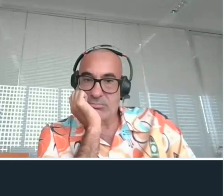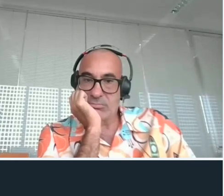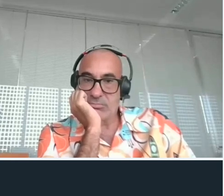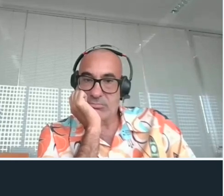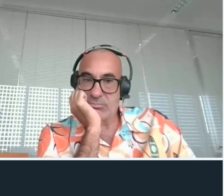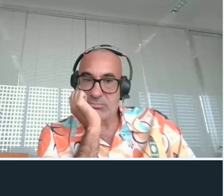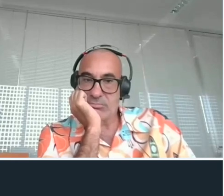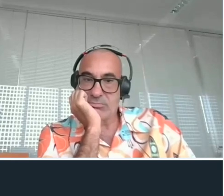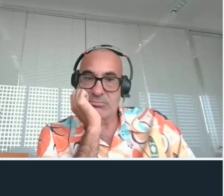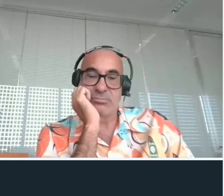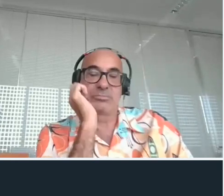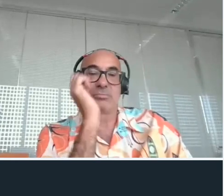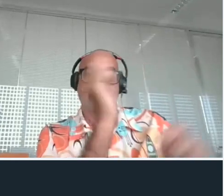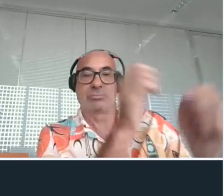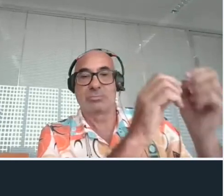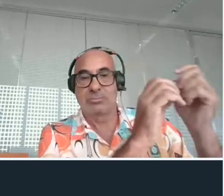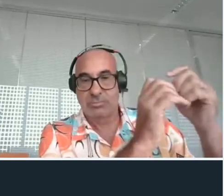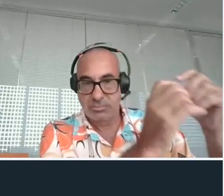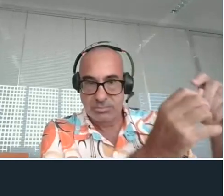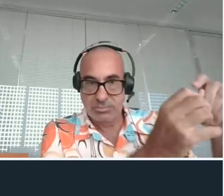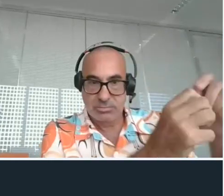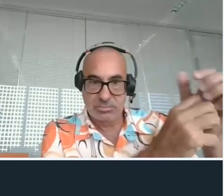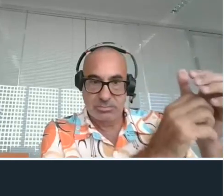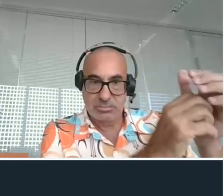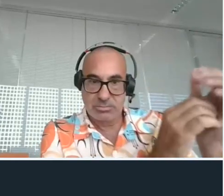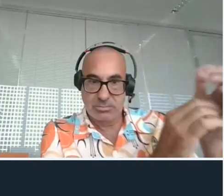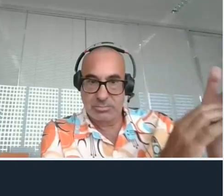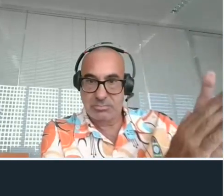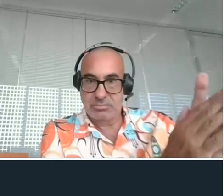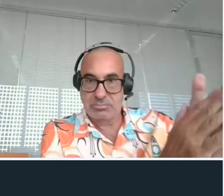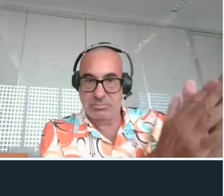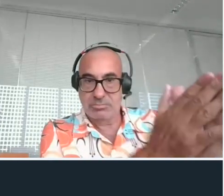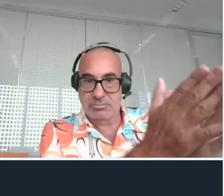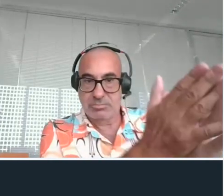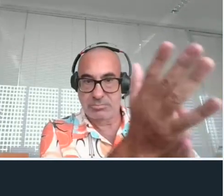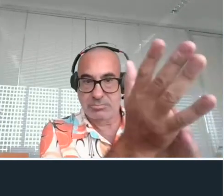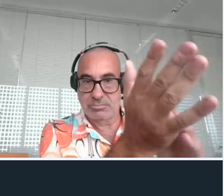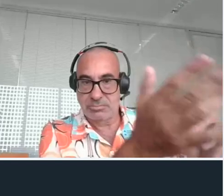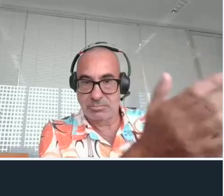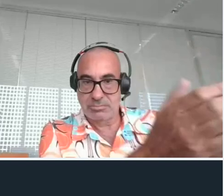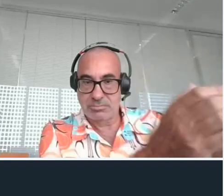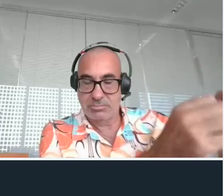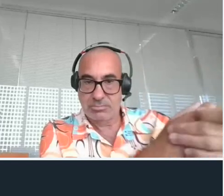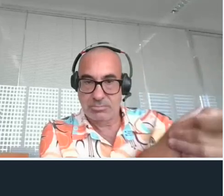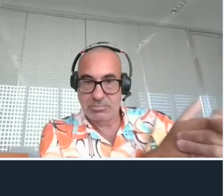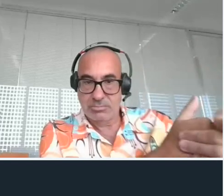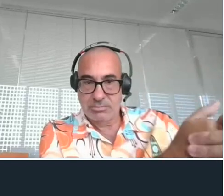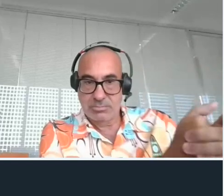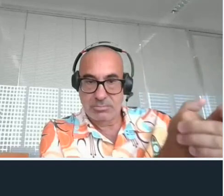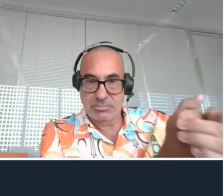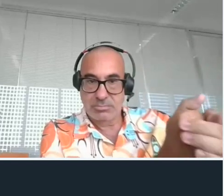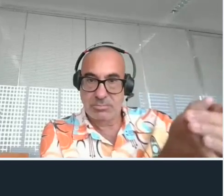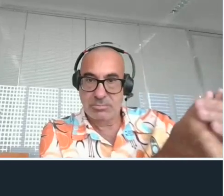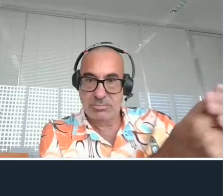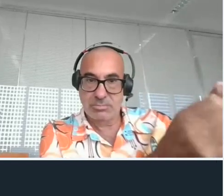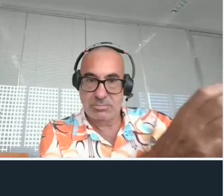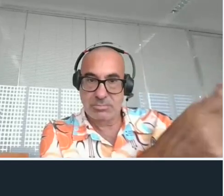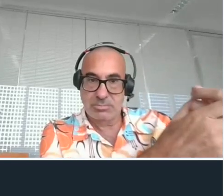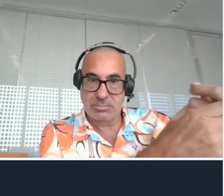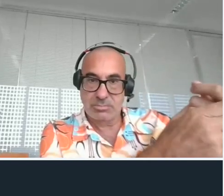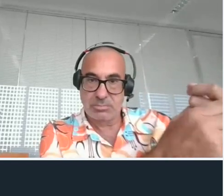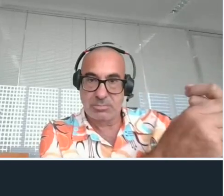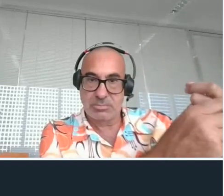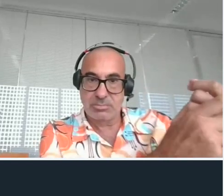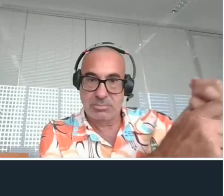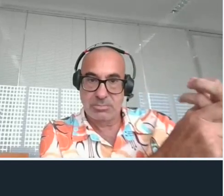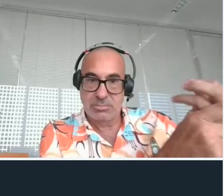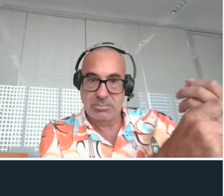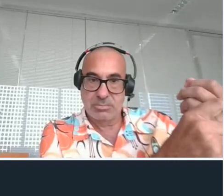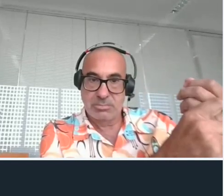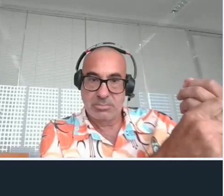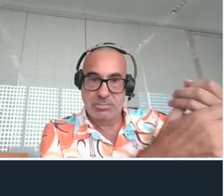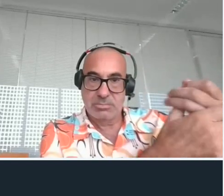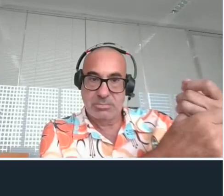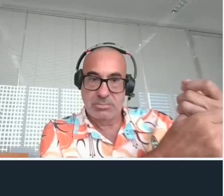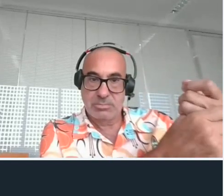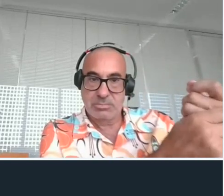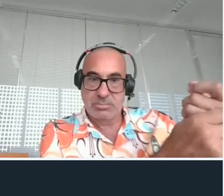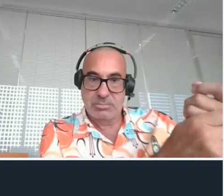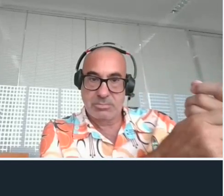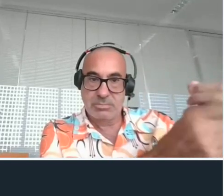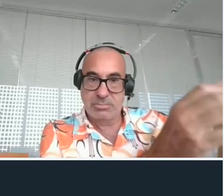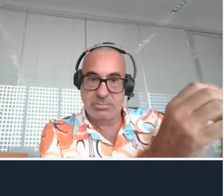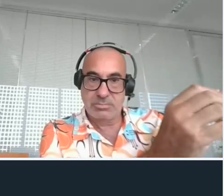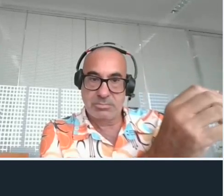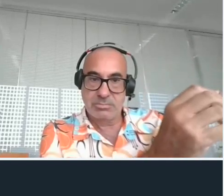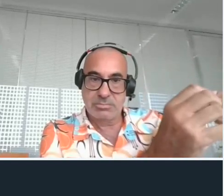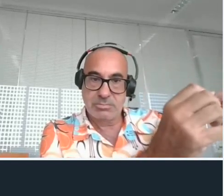non è neanche necessariamente un dato open, perché magari è il dato della committente, eccetera, eccetera. In